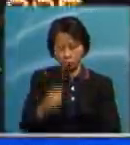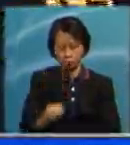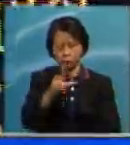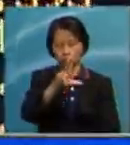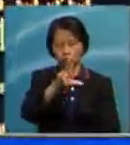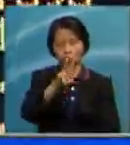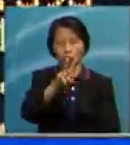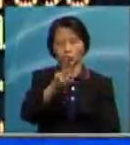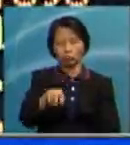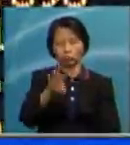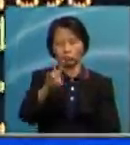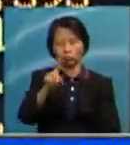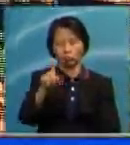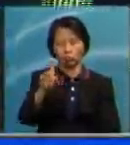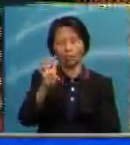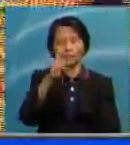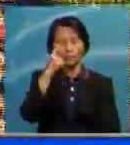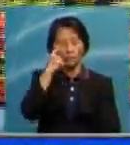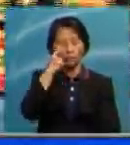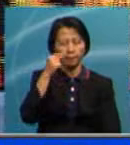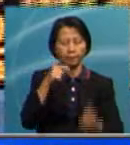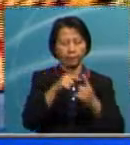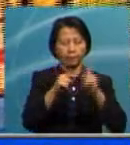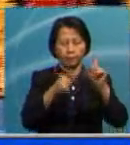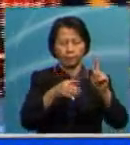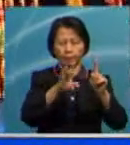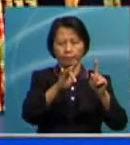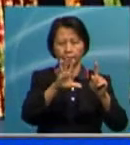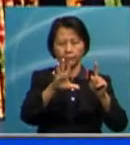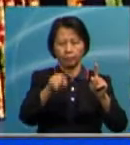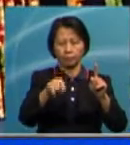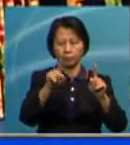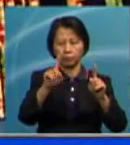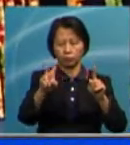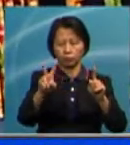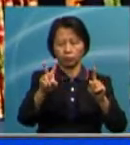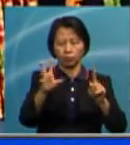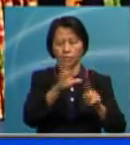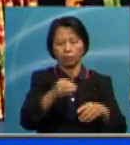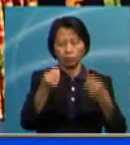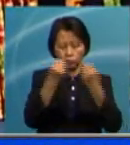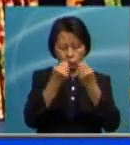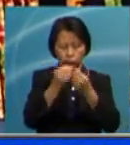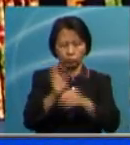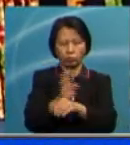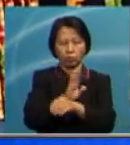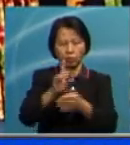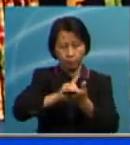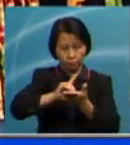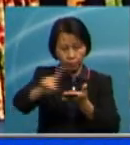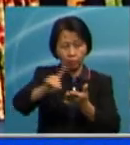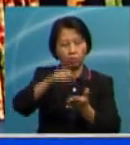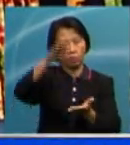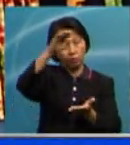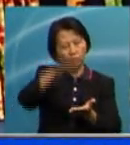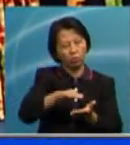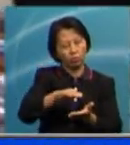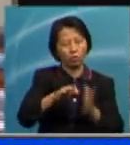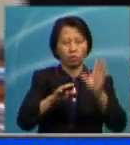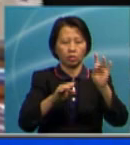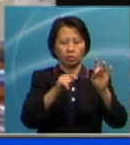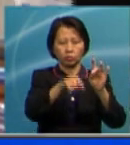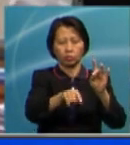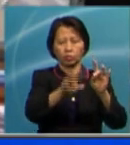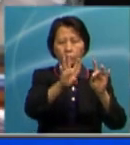27.14 mata kepada 1805.12 jumlah dagangan mingguan pula berkurangan kepada